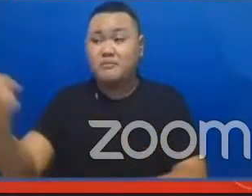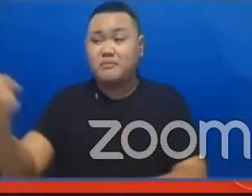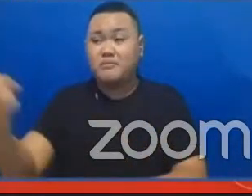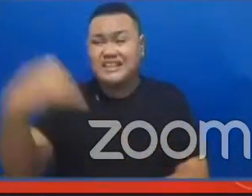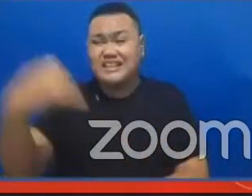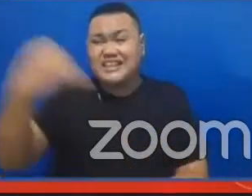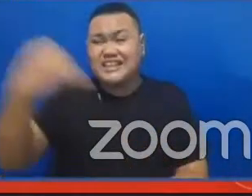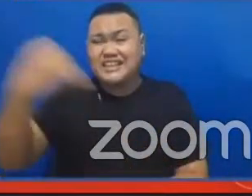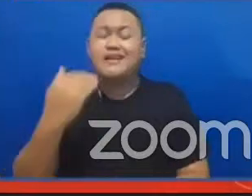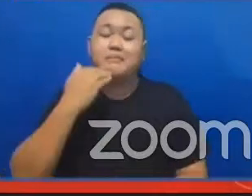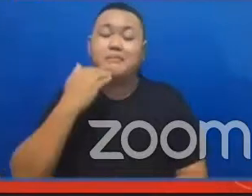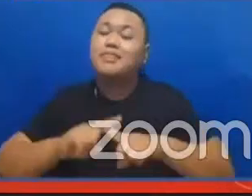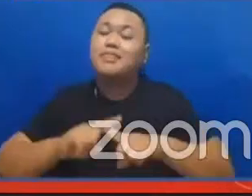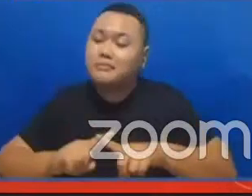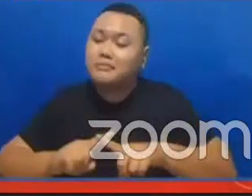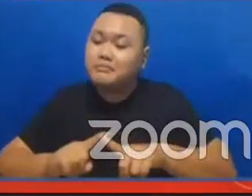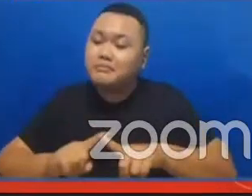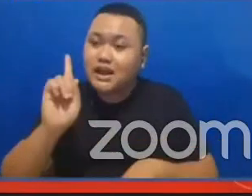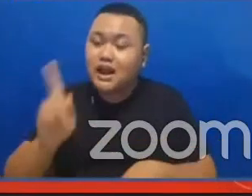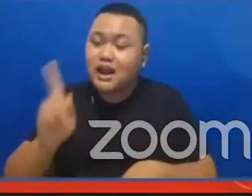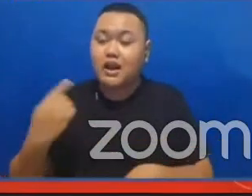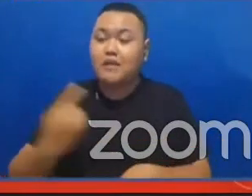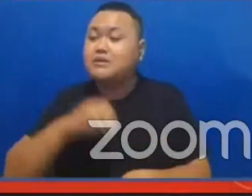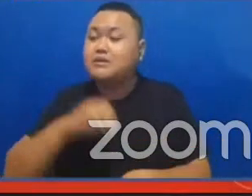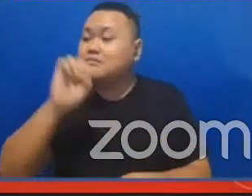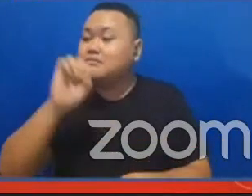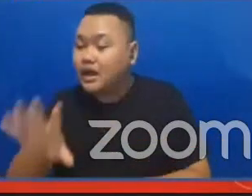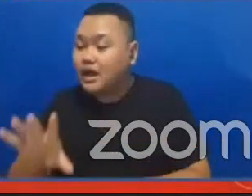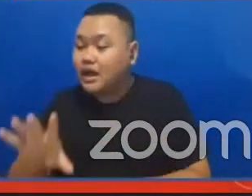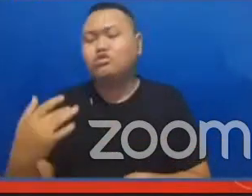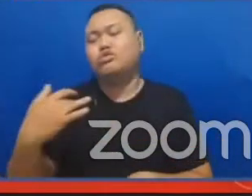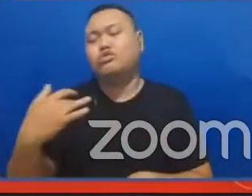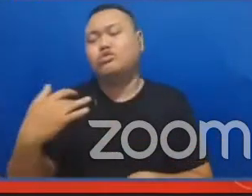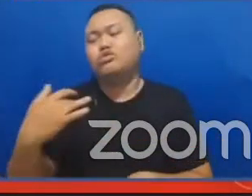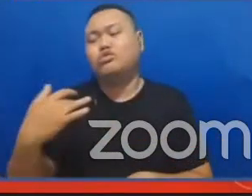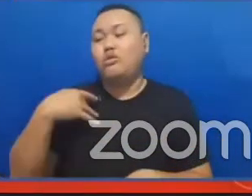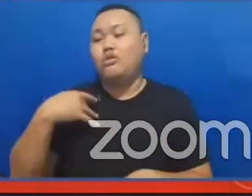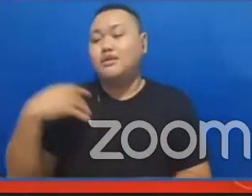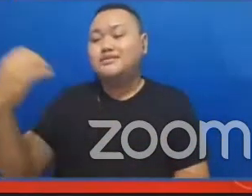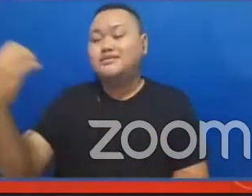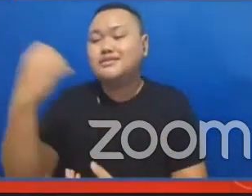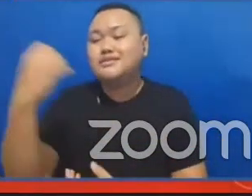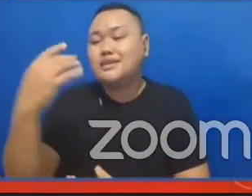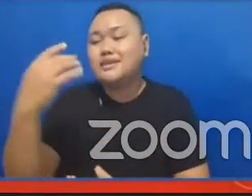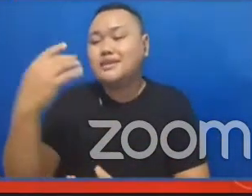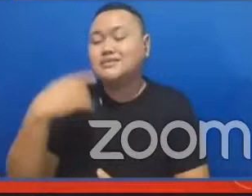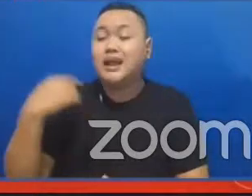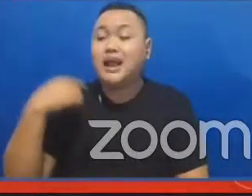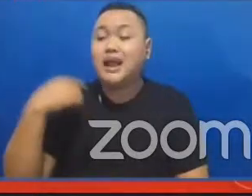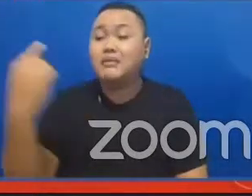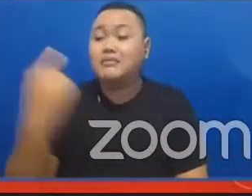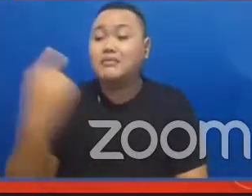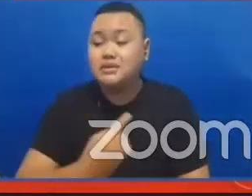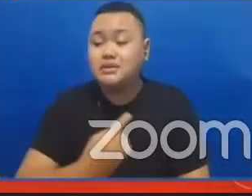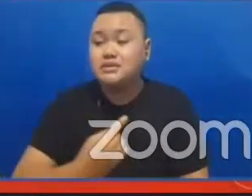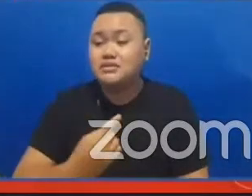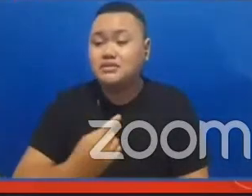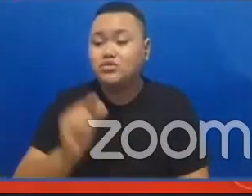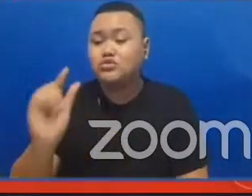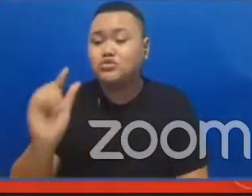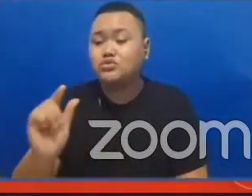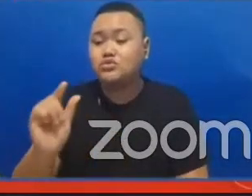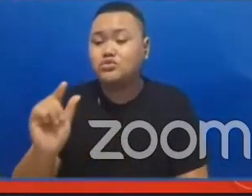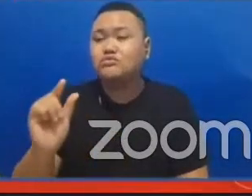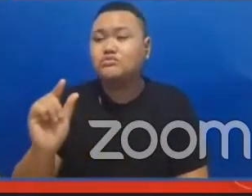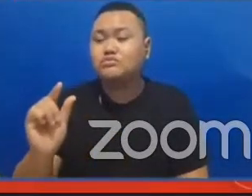ketika, Pak, Bu, tolong tulis, bagaimana runtutannya? Nah, ternyata, iya ya,